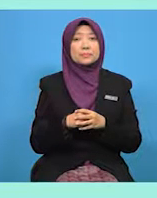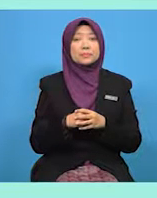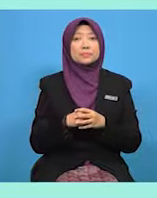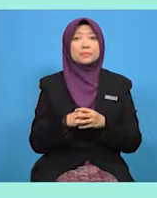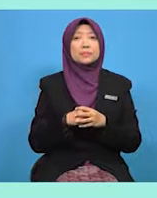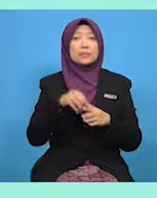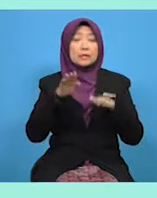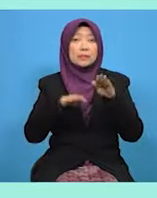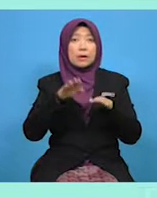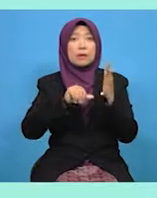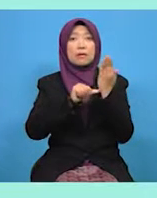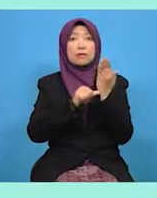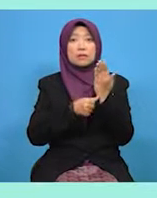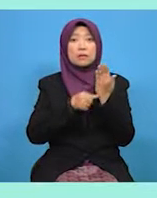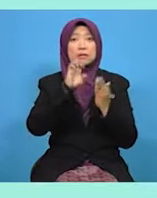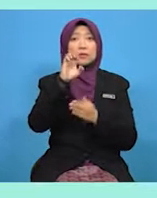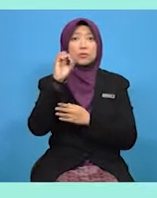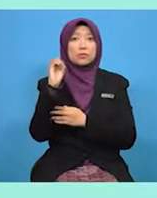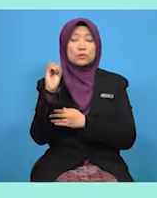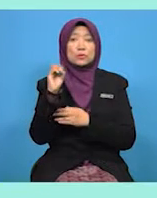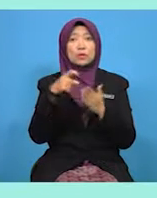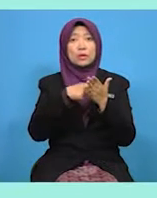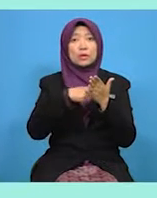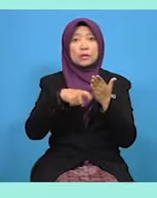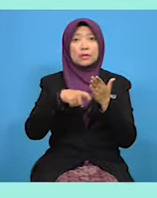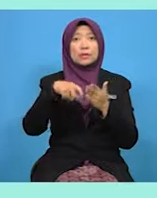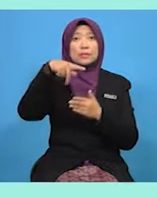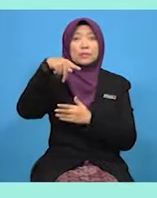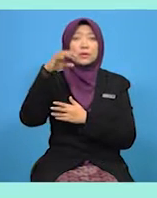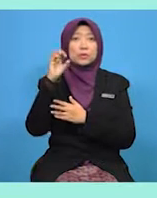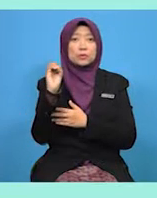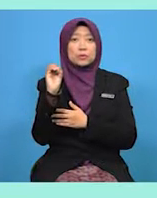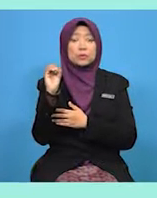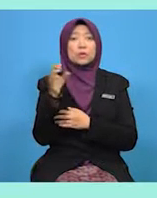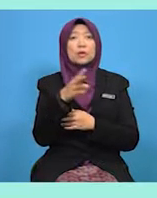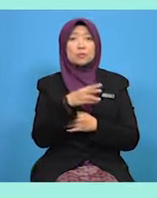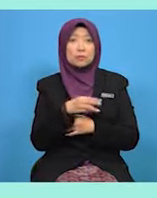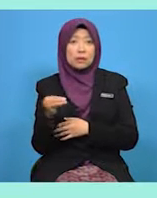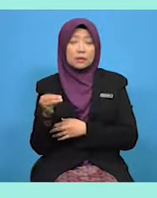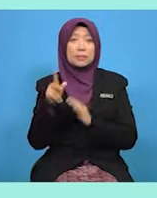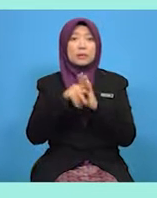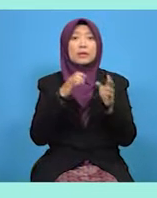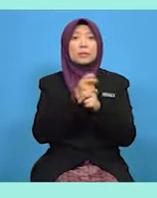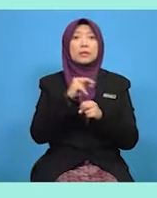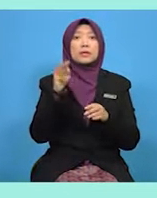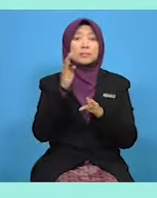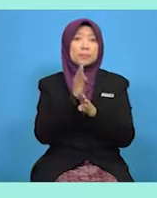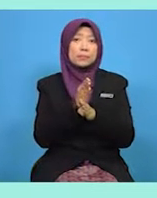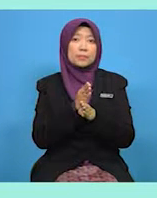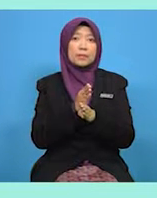Keseimbangan asal pada E kosong, harga pada P kosong dan pendapatan negara benar